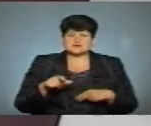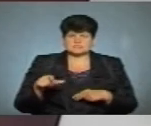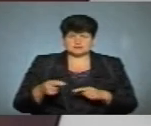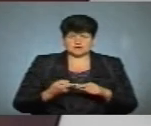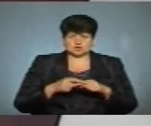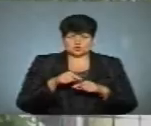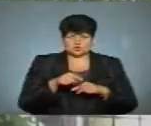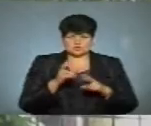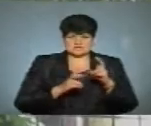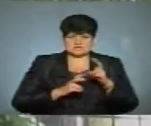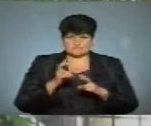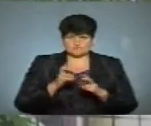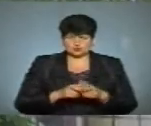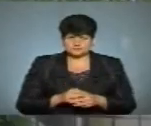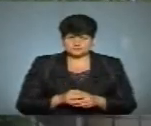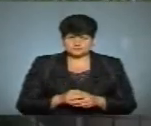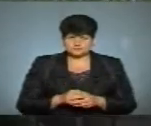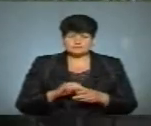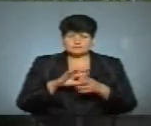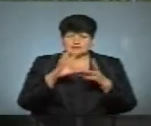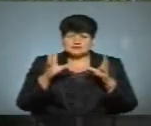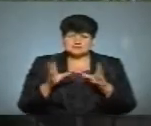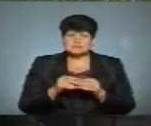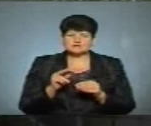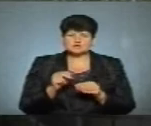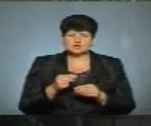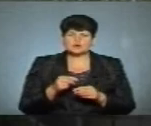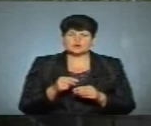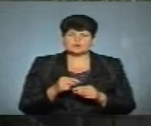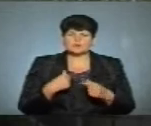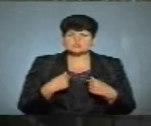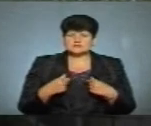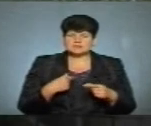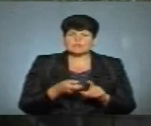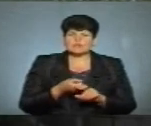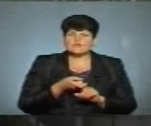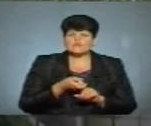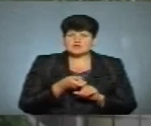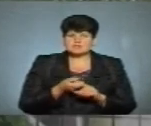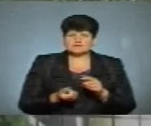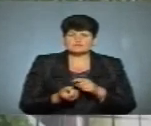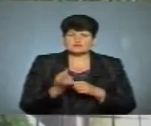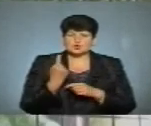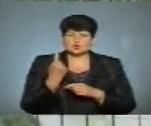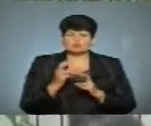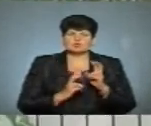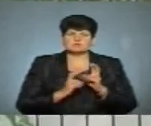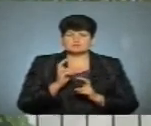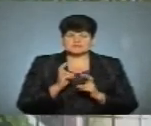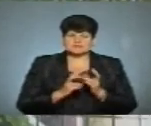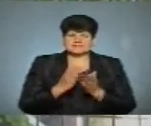заводу. Таким чином загальне число постраждалих, пов'язаних із вогнищем на одному з підприємств,